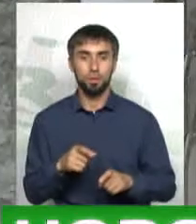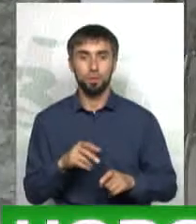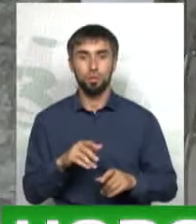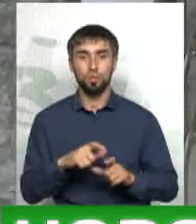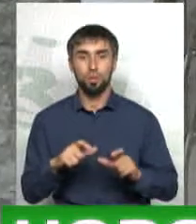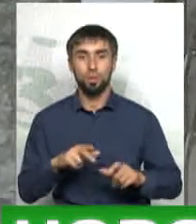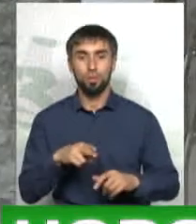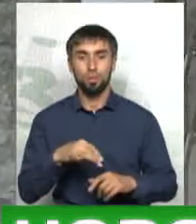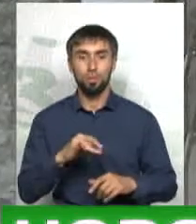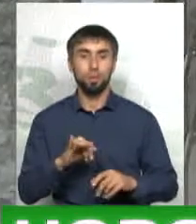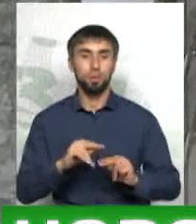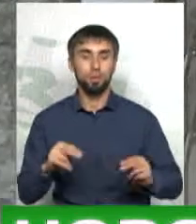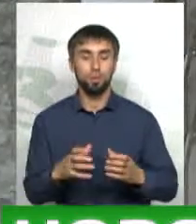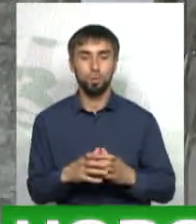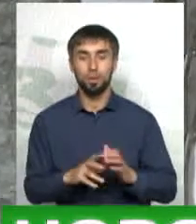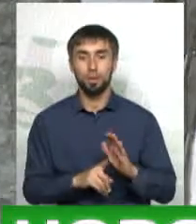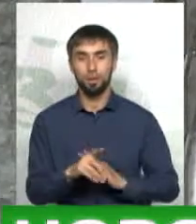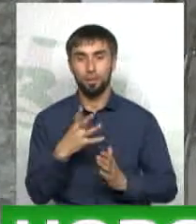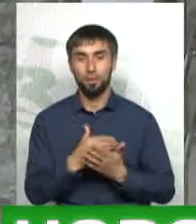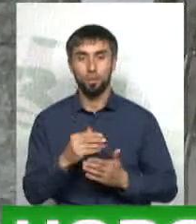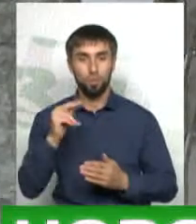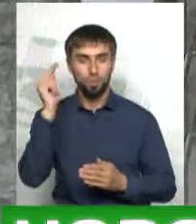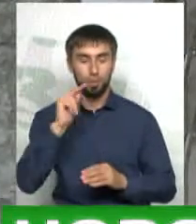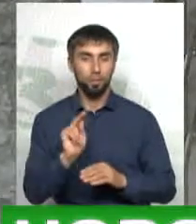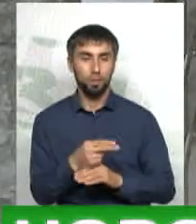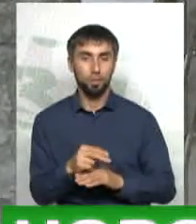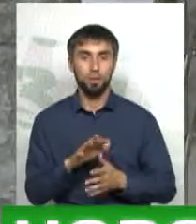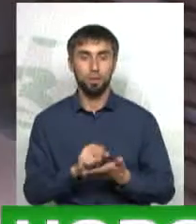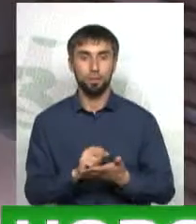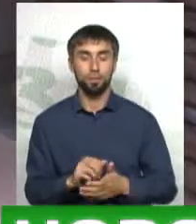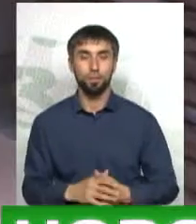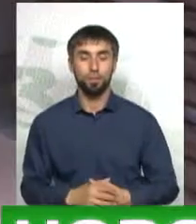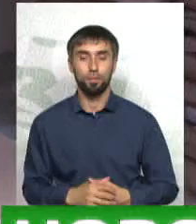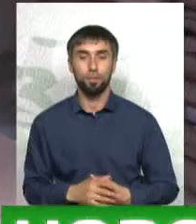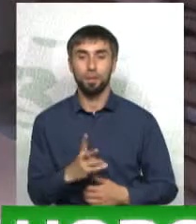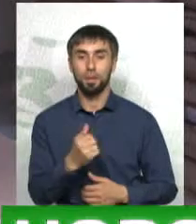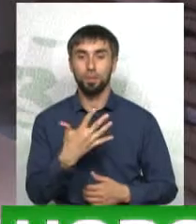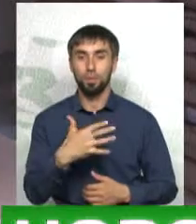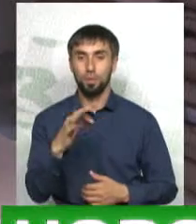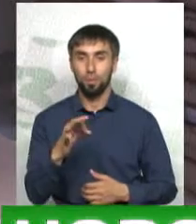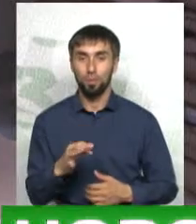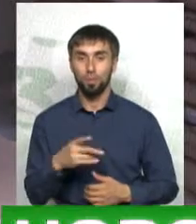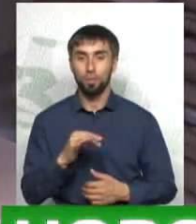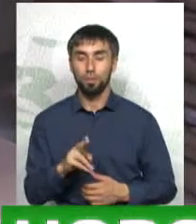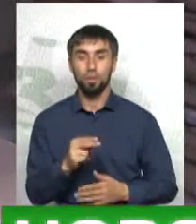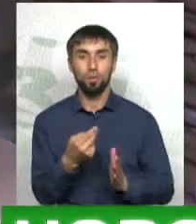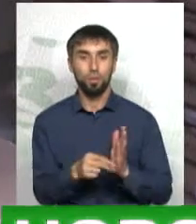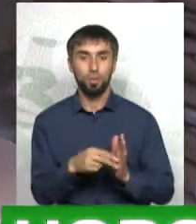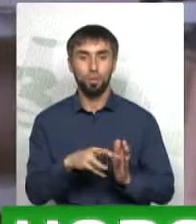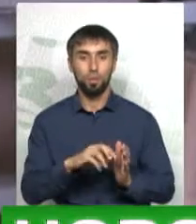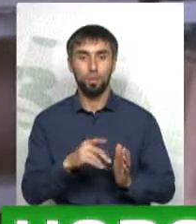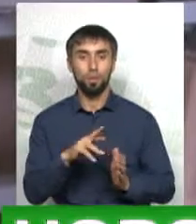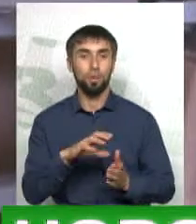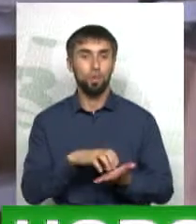партой, а педагогический состав начнет свою учебно-воспитательную деятельность. На 50% подрядчикам закуплена мебель